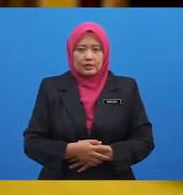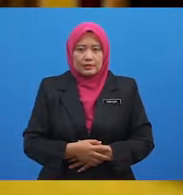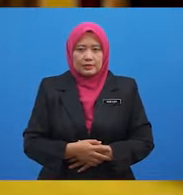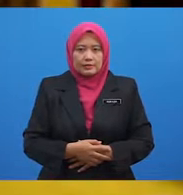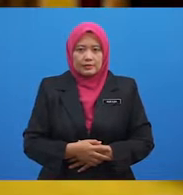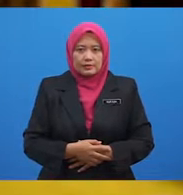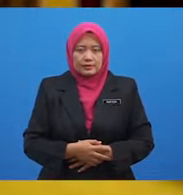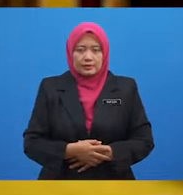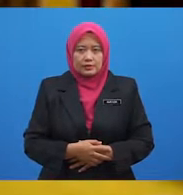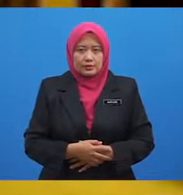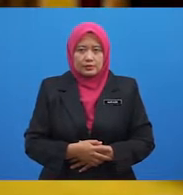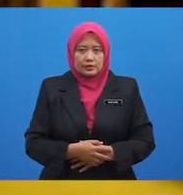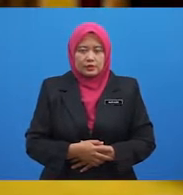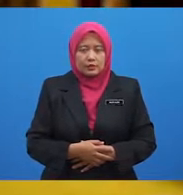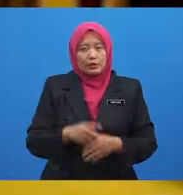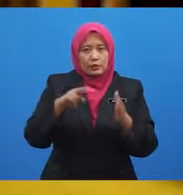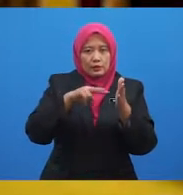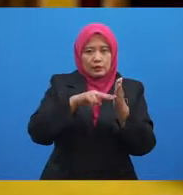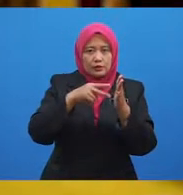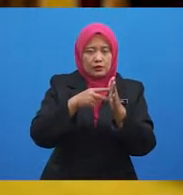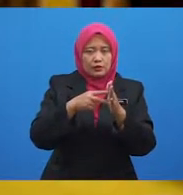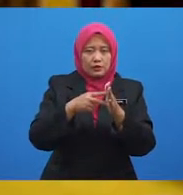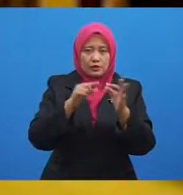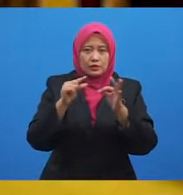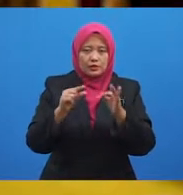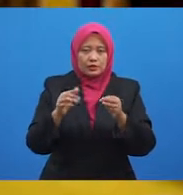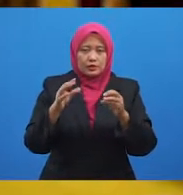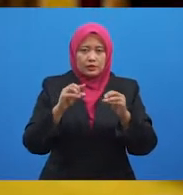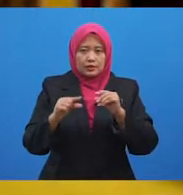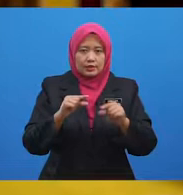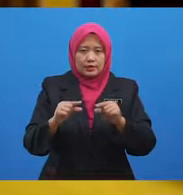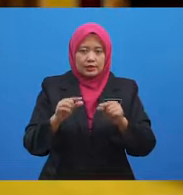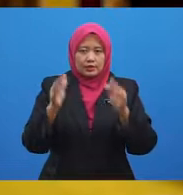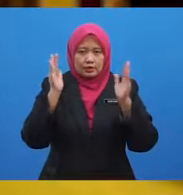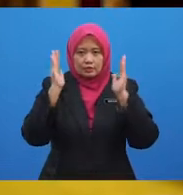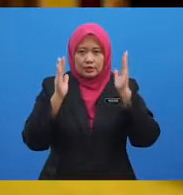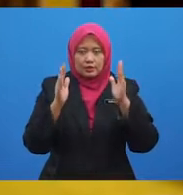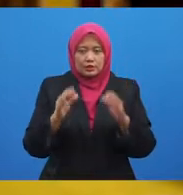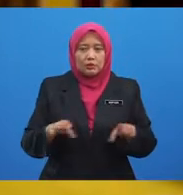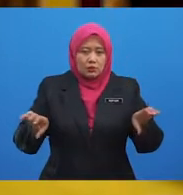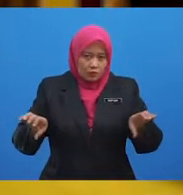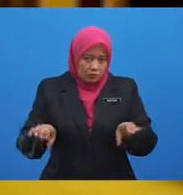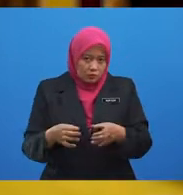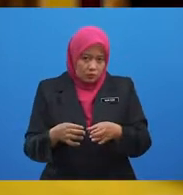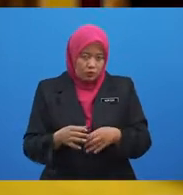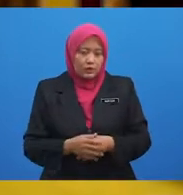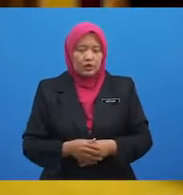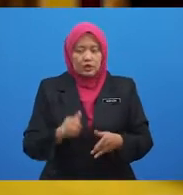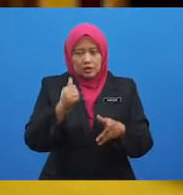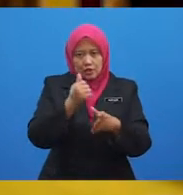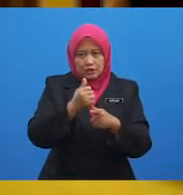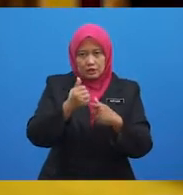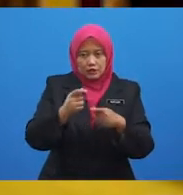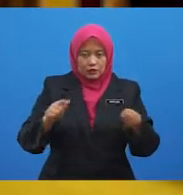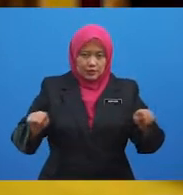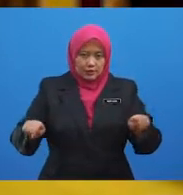Ya. Personifikasi ialah gaya bahasa yang merujuk kepada perbuatan atau tindakan